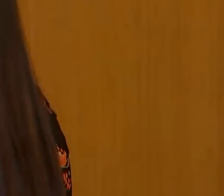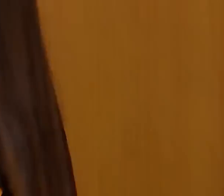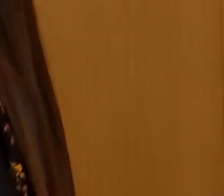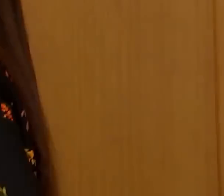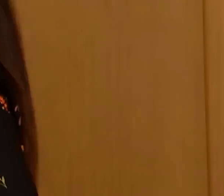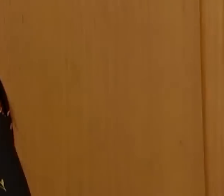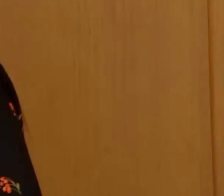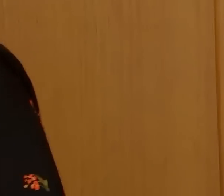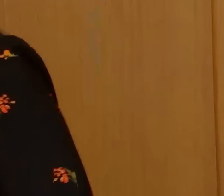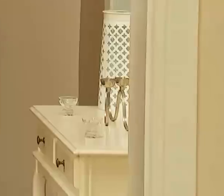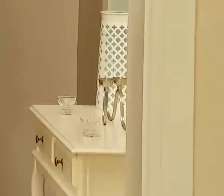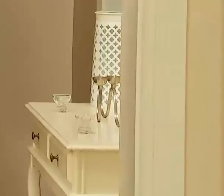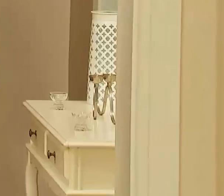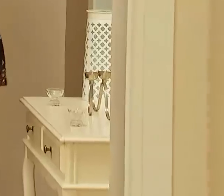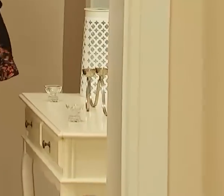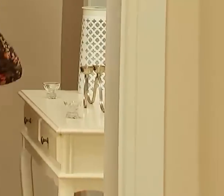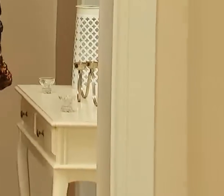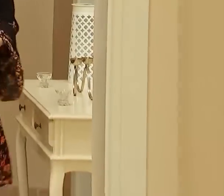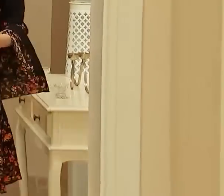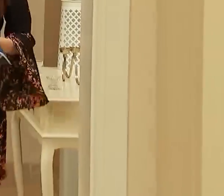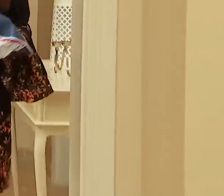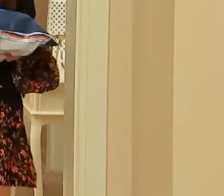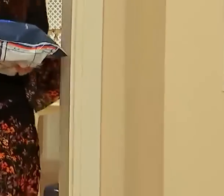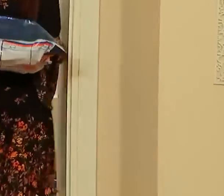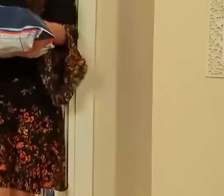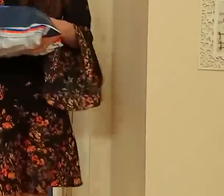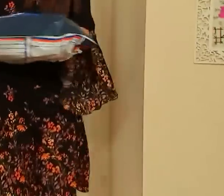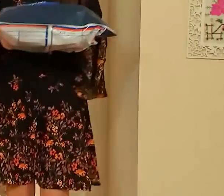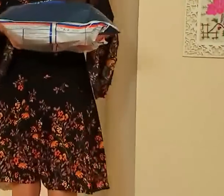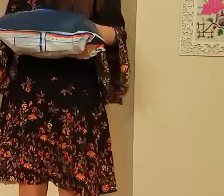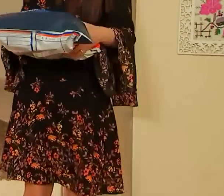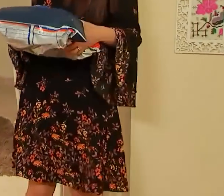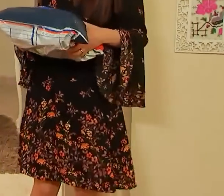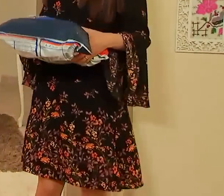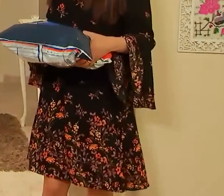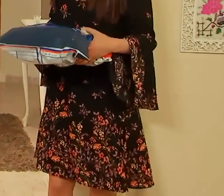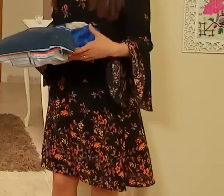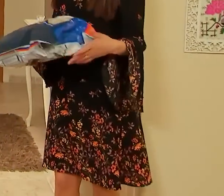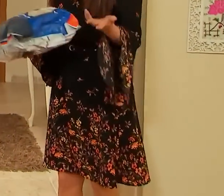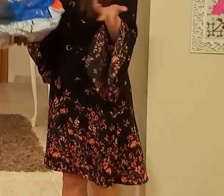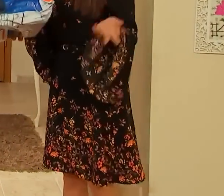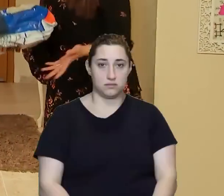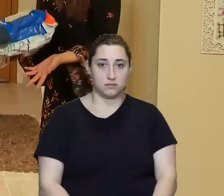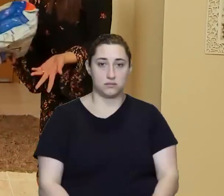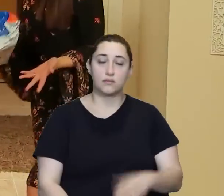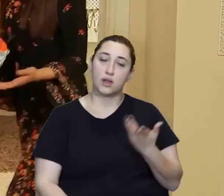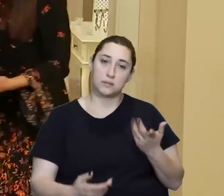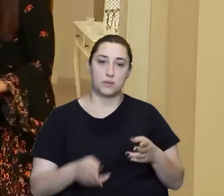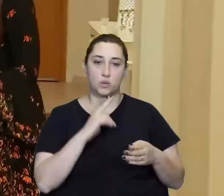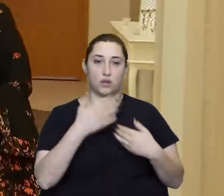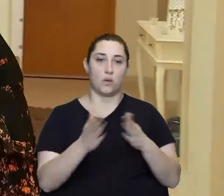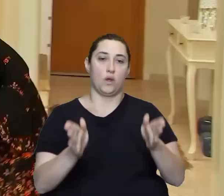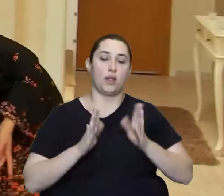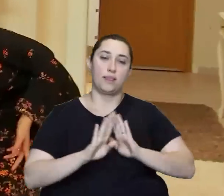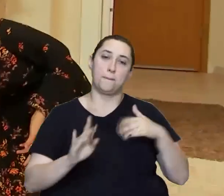Zehra paketi alıp içeri girdi. Seri adımlarla salona girdi. Ömer'i karşısında bulunca durdu. Evet, nihayet